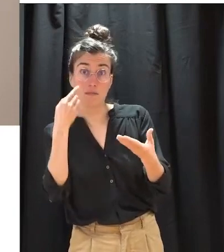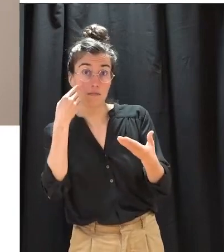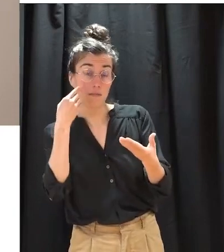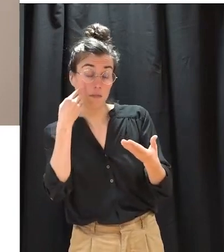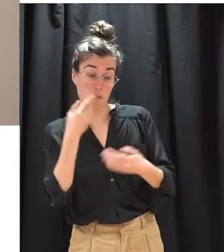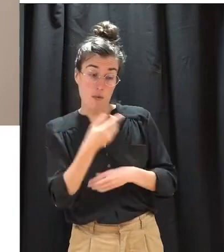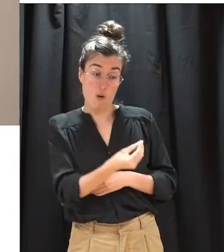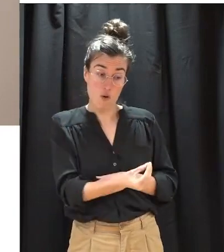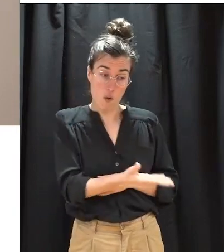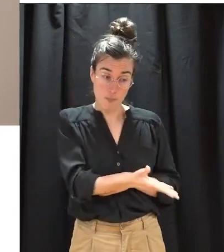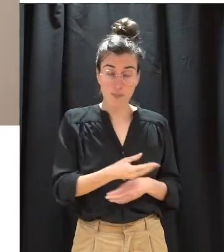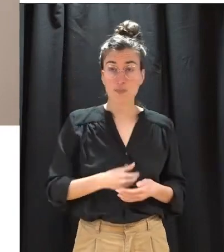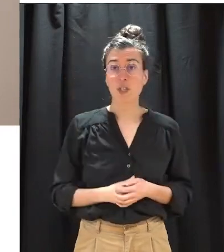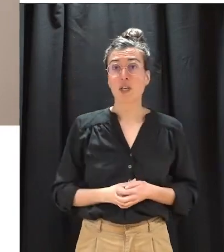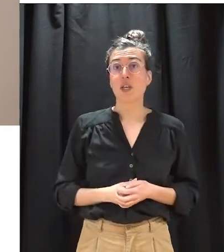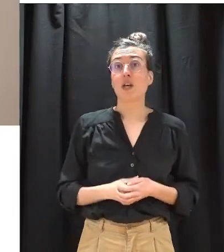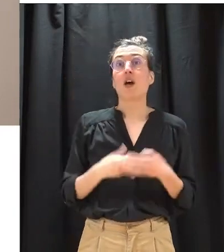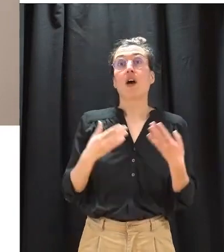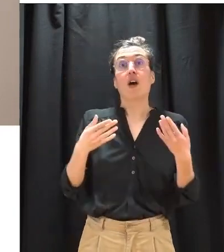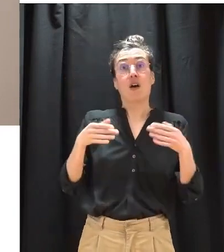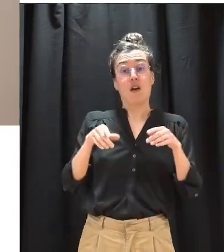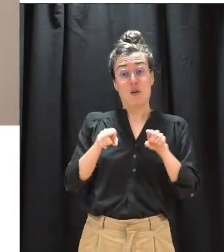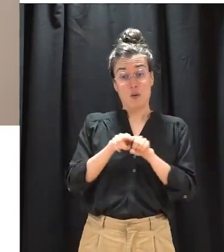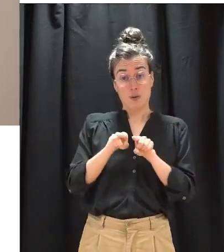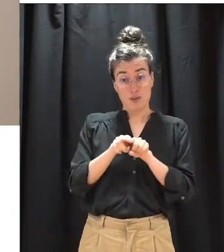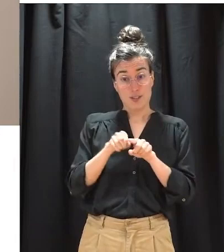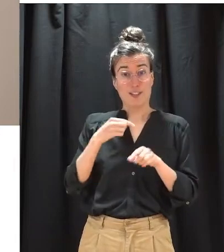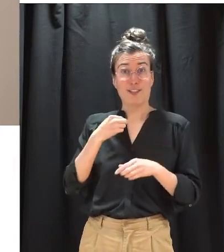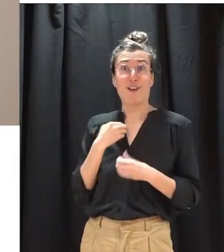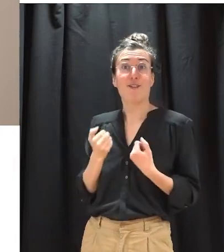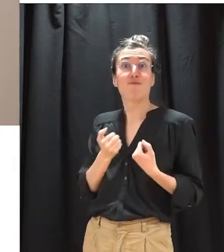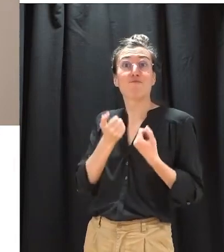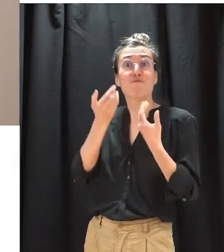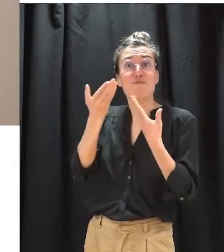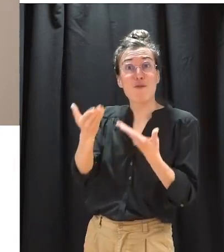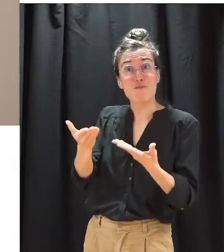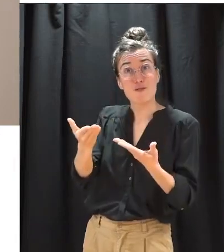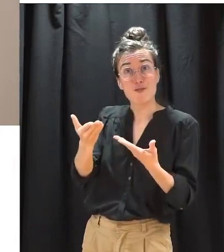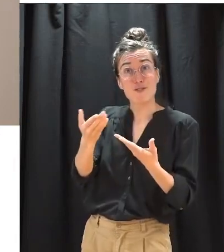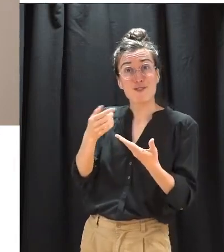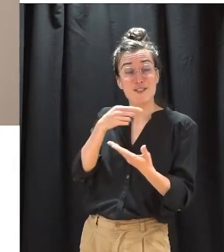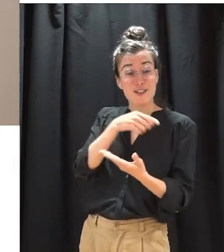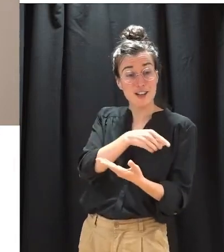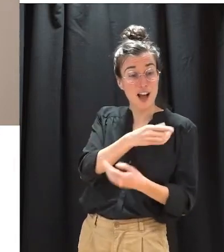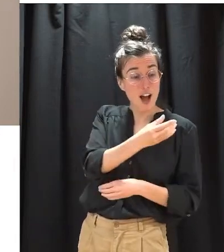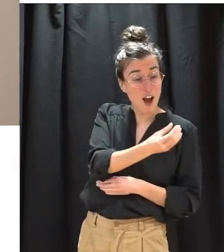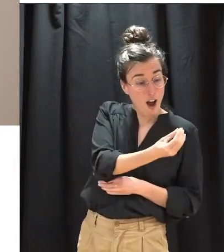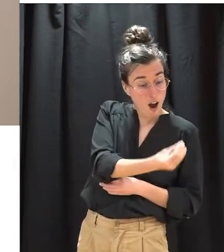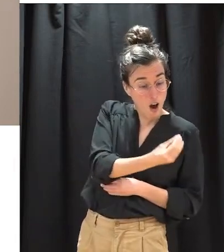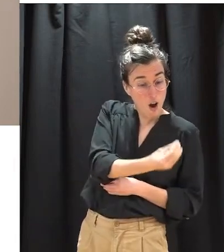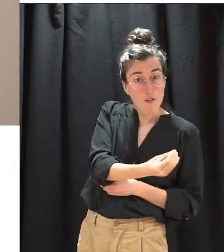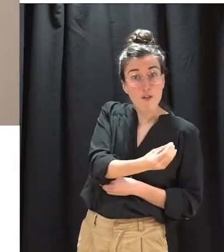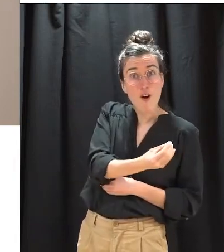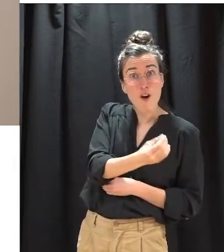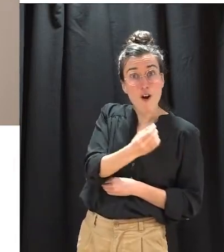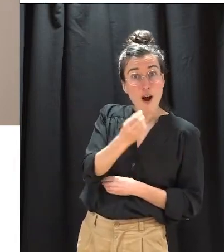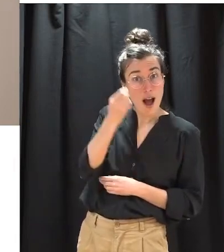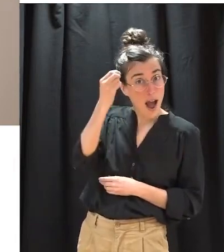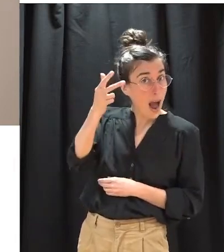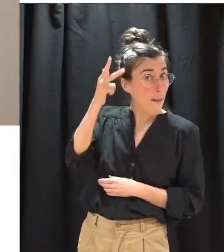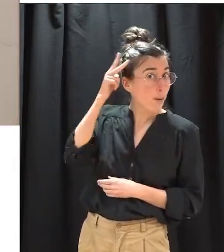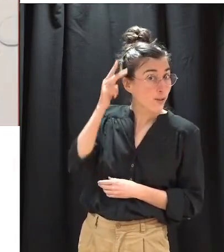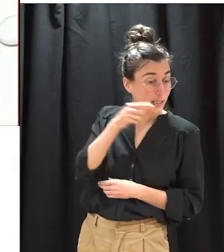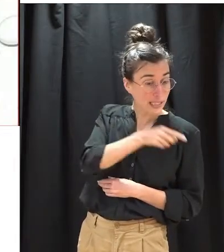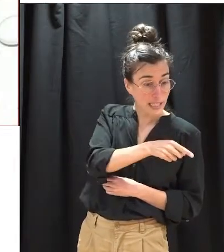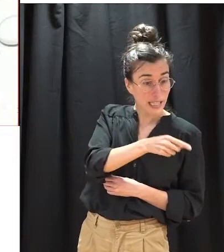aussi un petit peu des parcours scolaires. Je vais vous proposer des exemples de parcours scolaires pour ces enfants implantés et